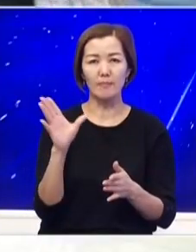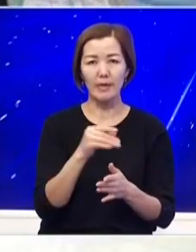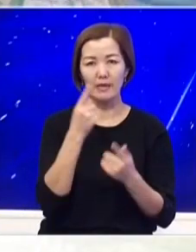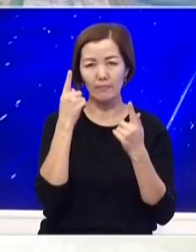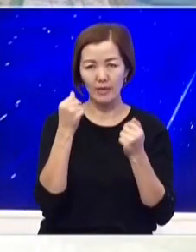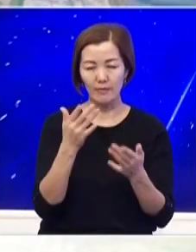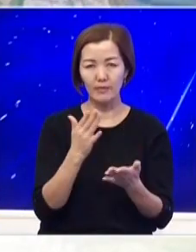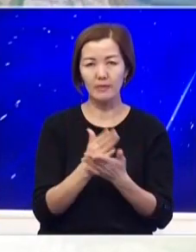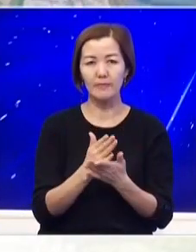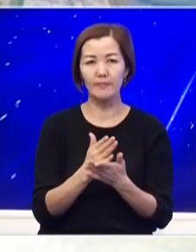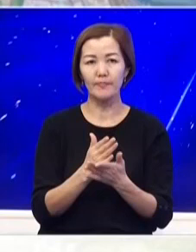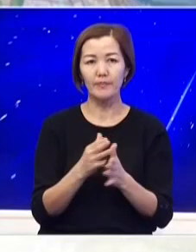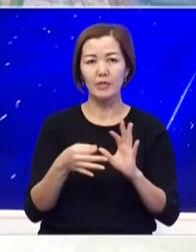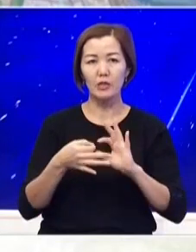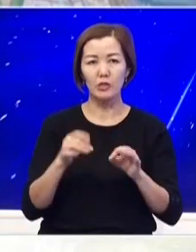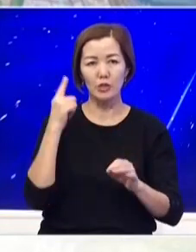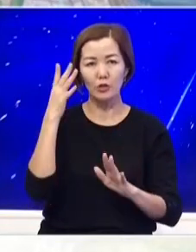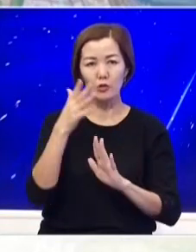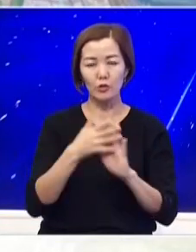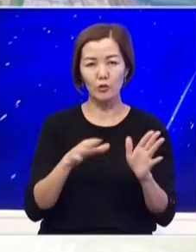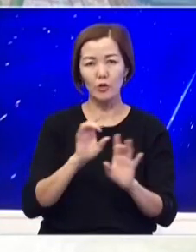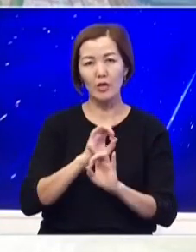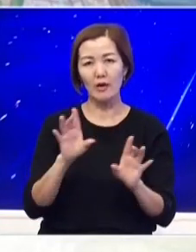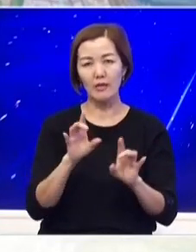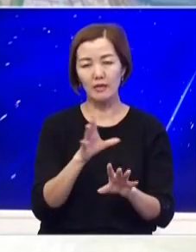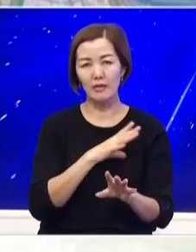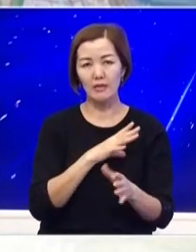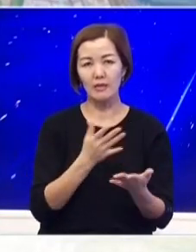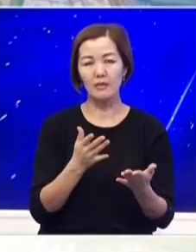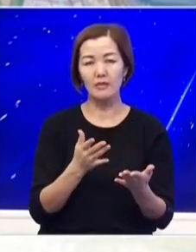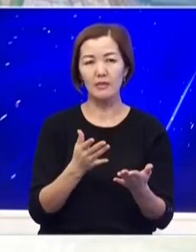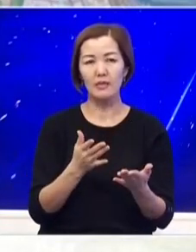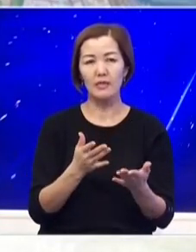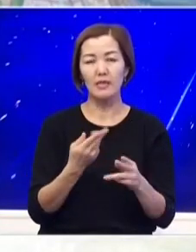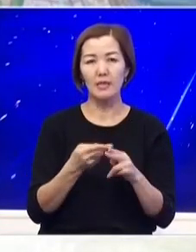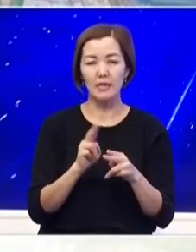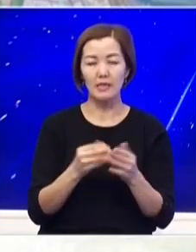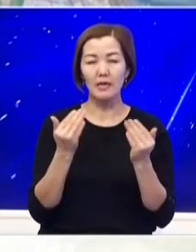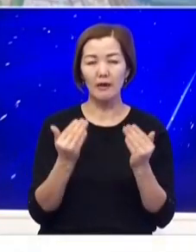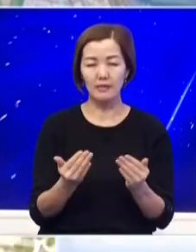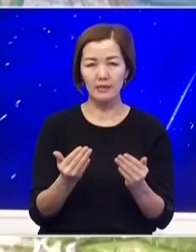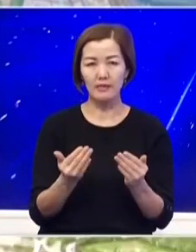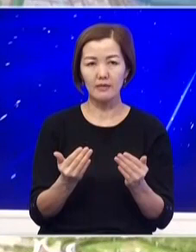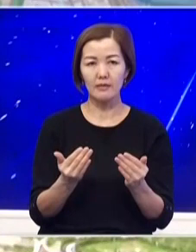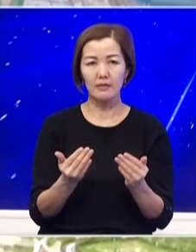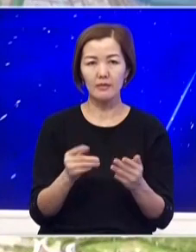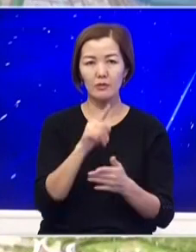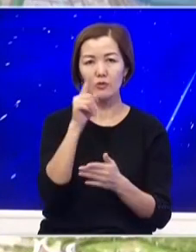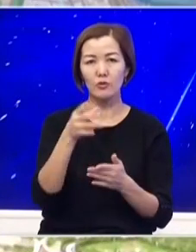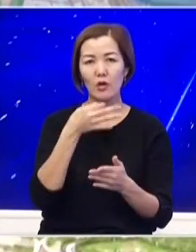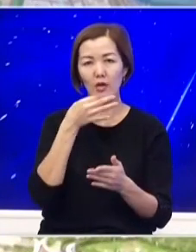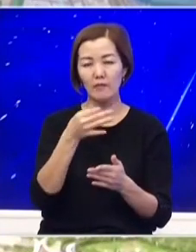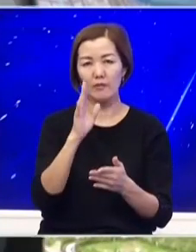жерде егжей-тегжейлі түгел айттық. Ендігі мәселе сол енді қазір сұрақ-жауап